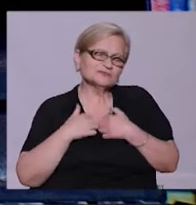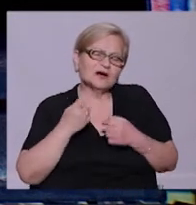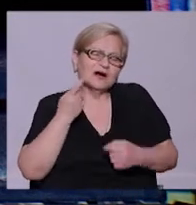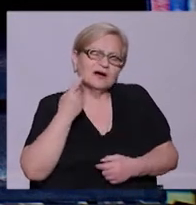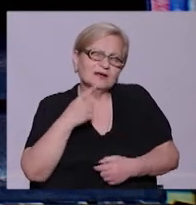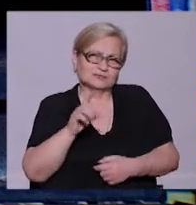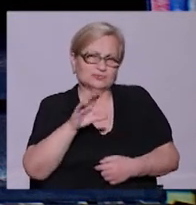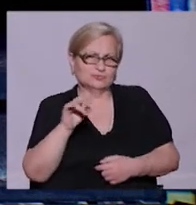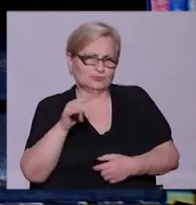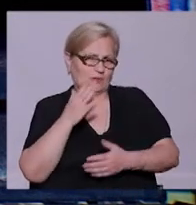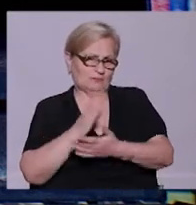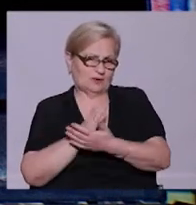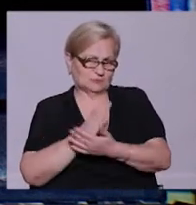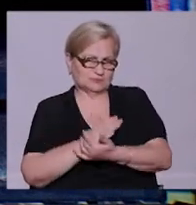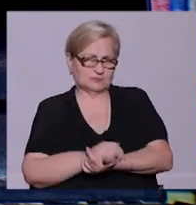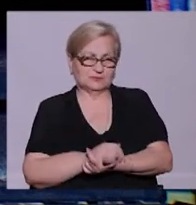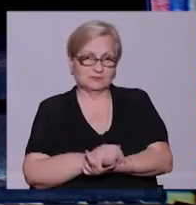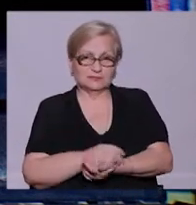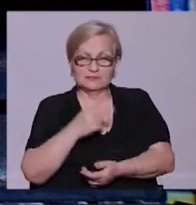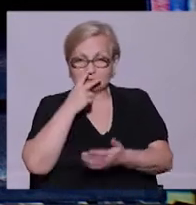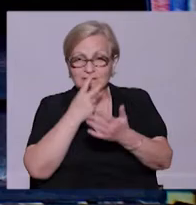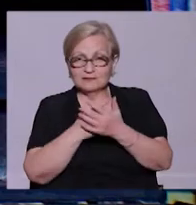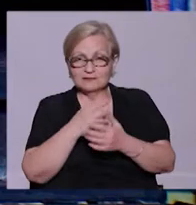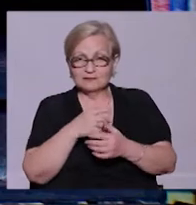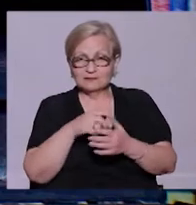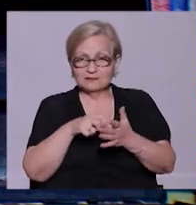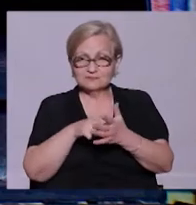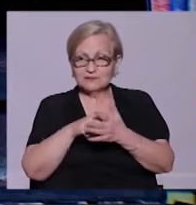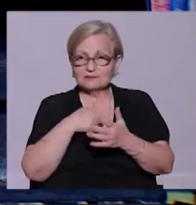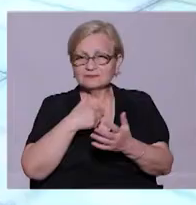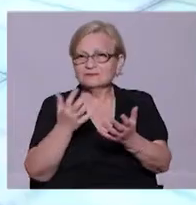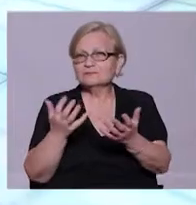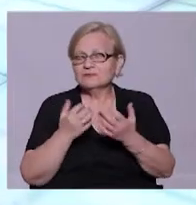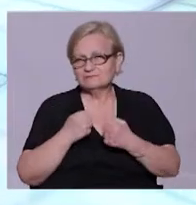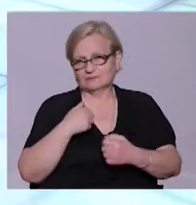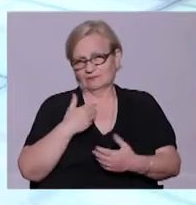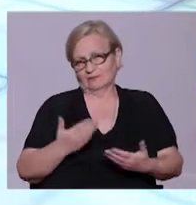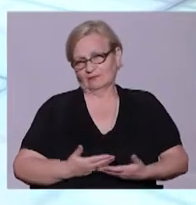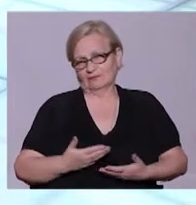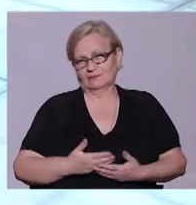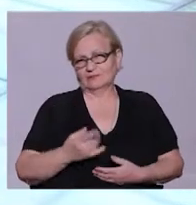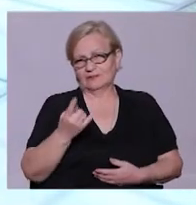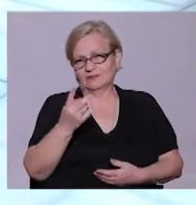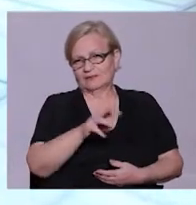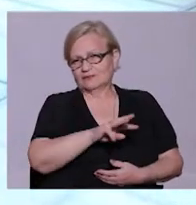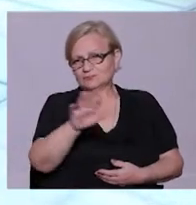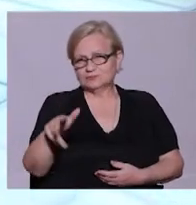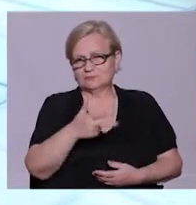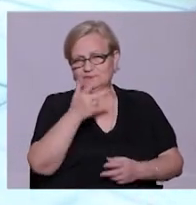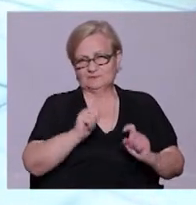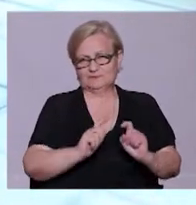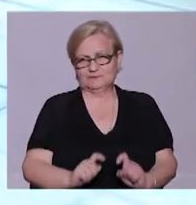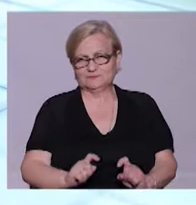პეპი ტომისა და ანიკას. წარმოგიდგენიათ, წერილი მივიღე. ბავშვები ჩამოსხდნენ ტერასის